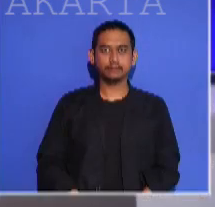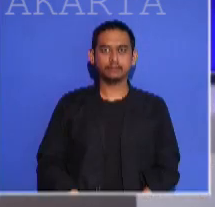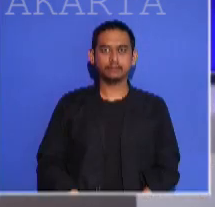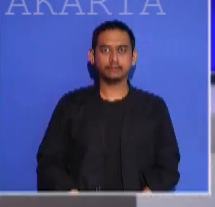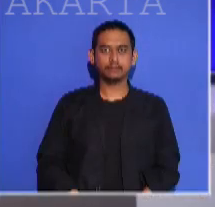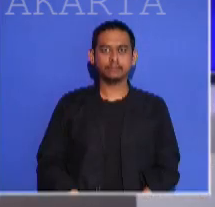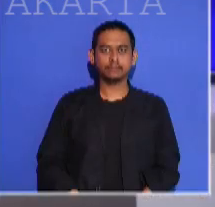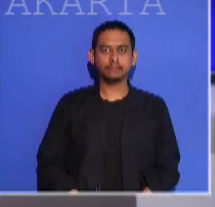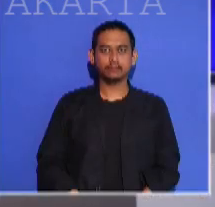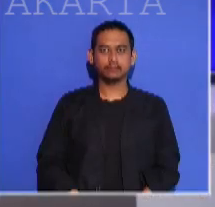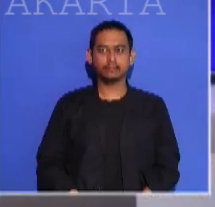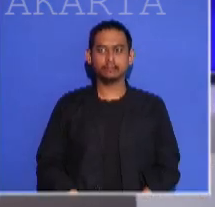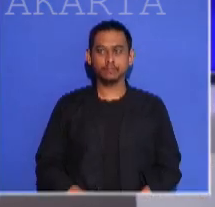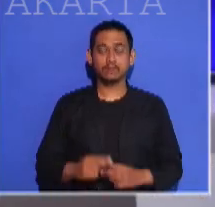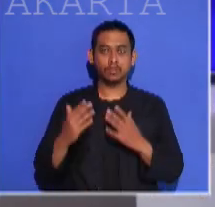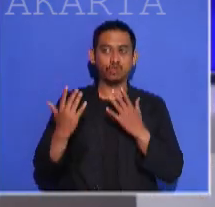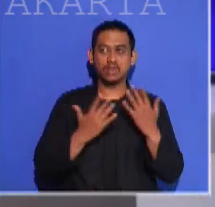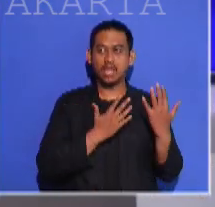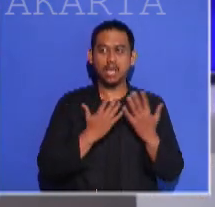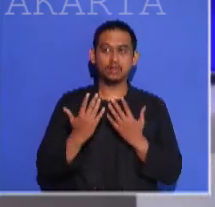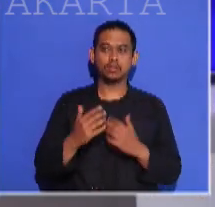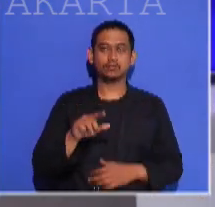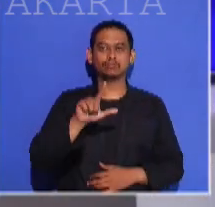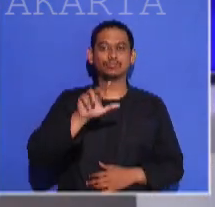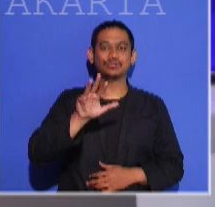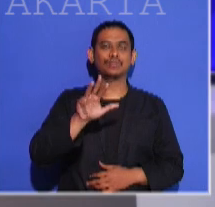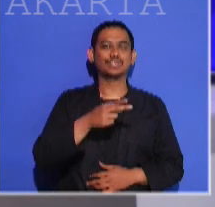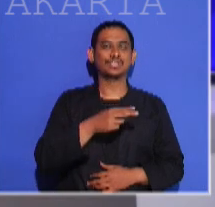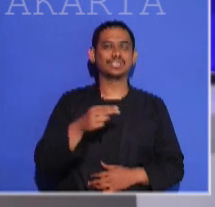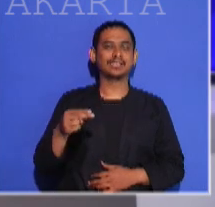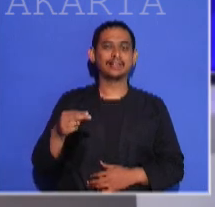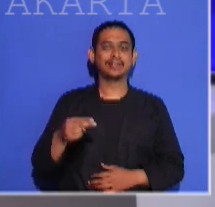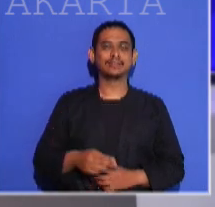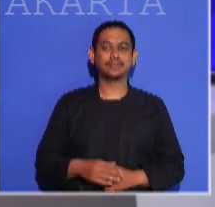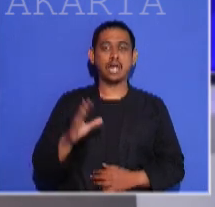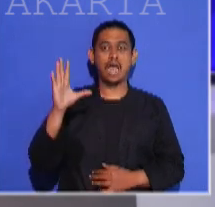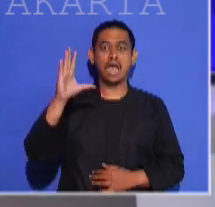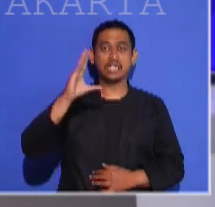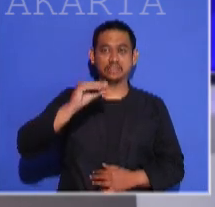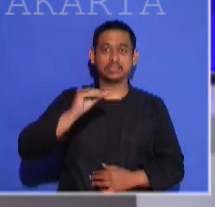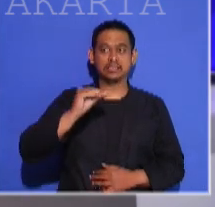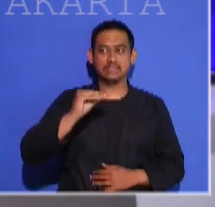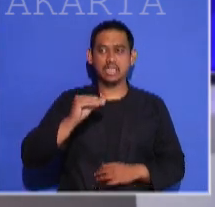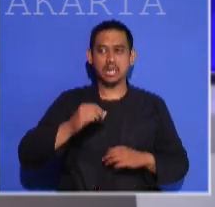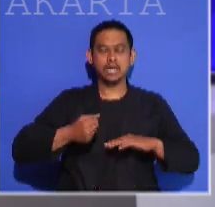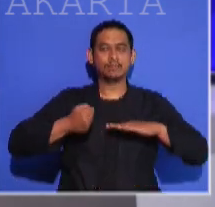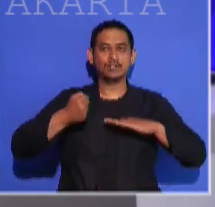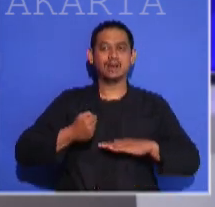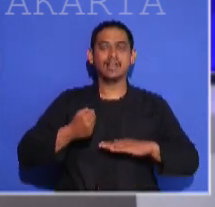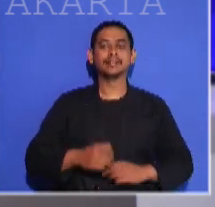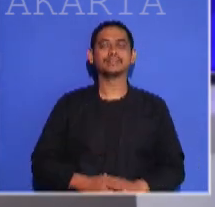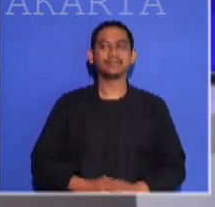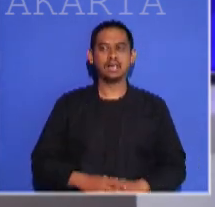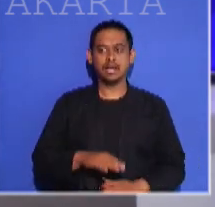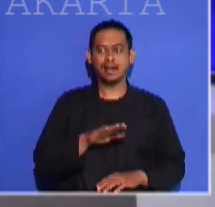memberiahkan hari ulang tahun ke-79 Republik Indonesia sekaligus Hari Pramuka ke-63 siswa SMK Negeri 2